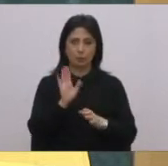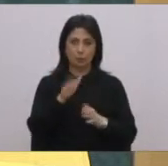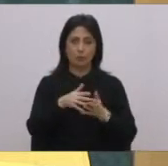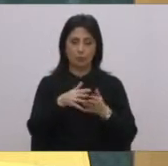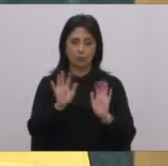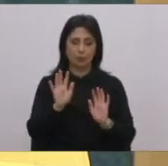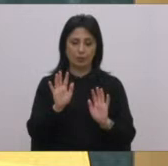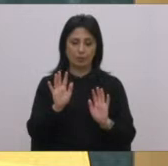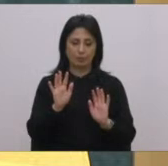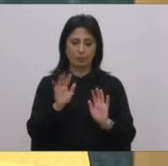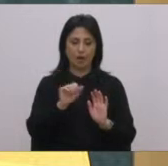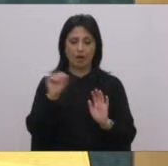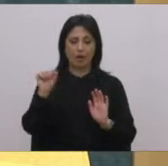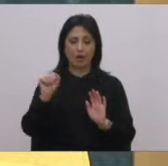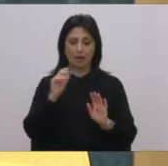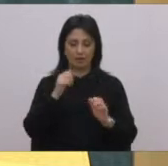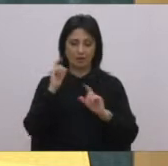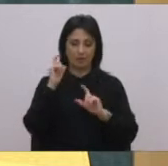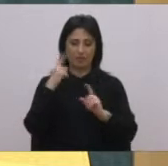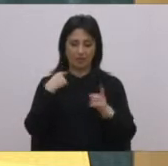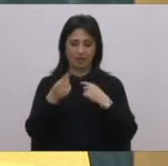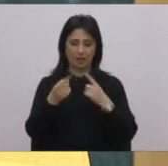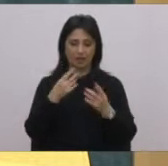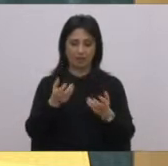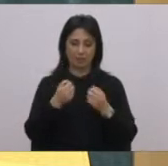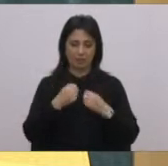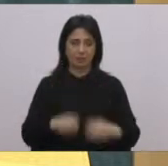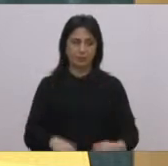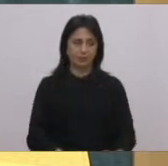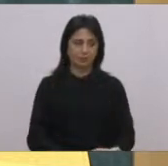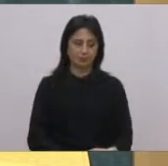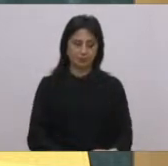მეტი თვითნაკადების მიღების.